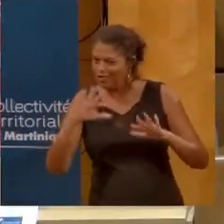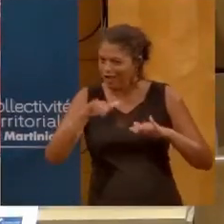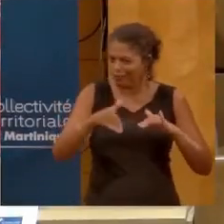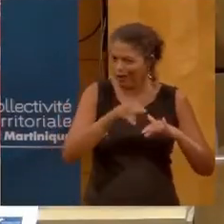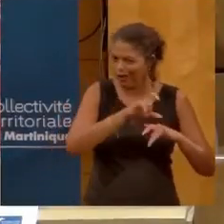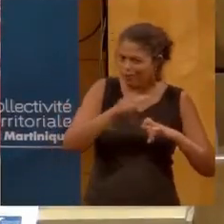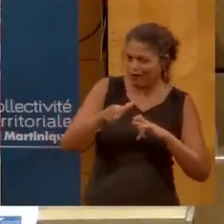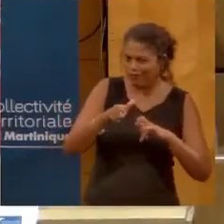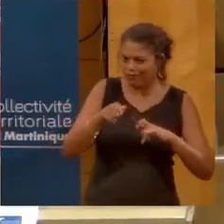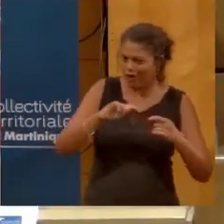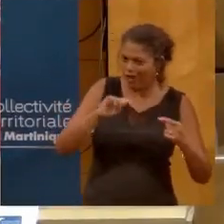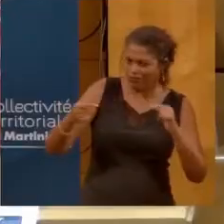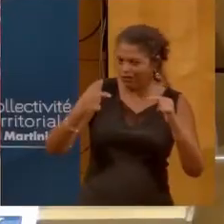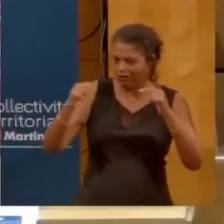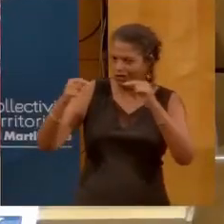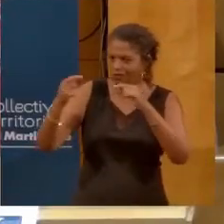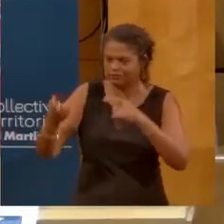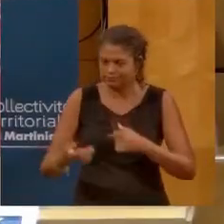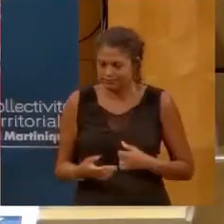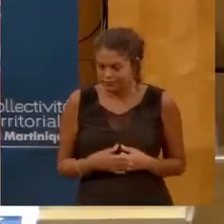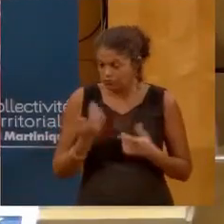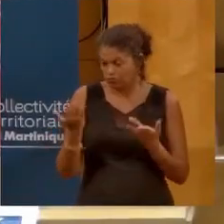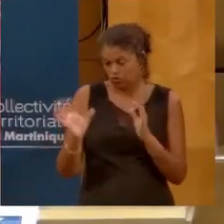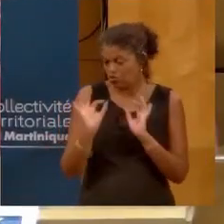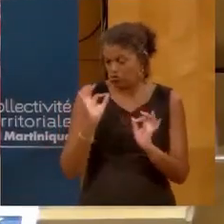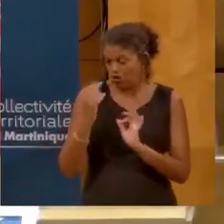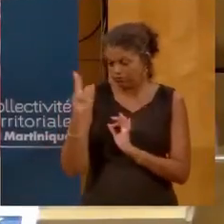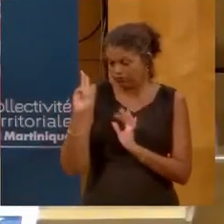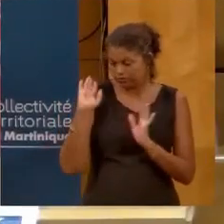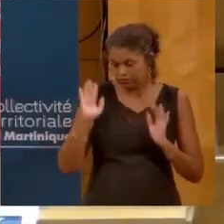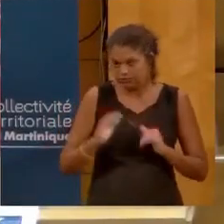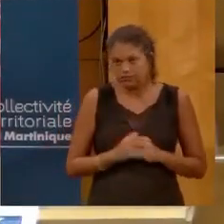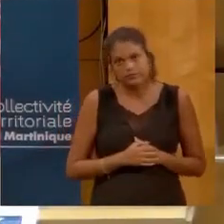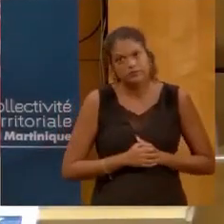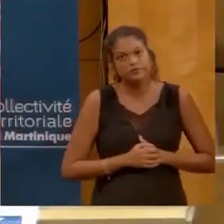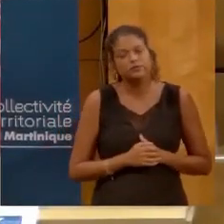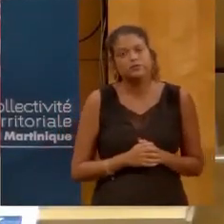choix, votre choix. D'abord,